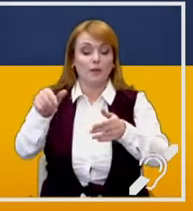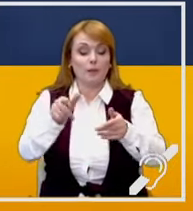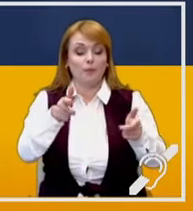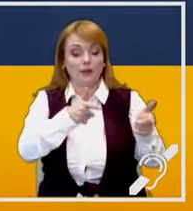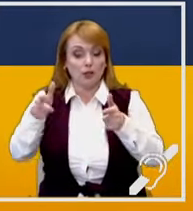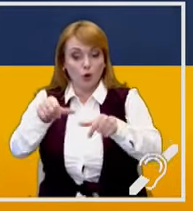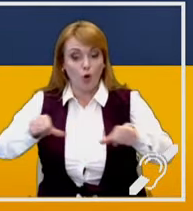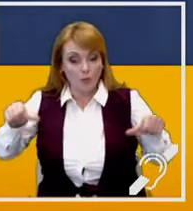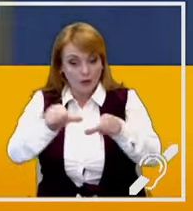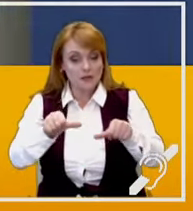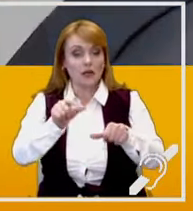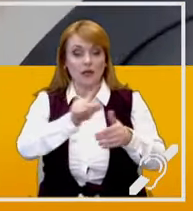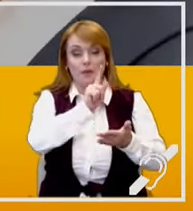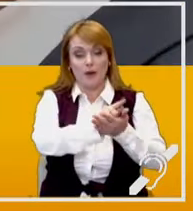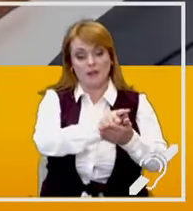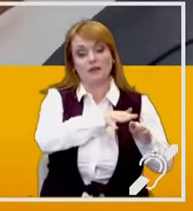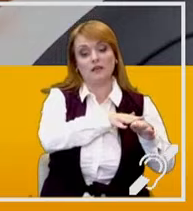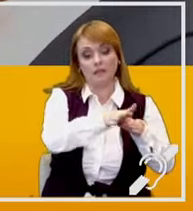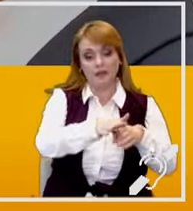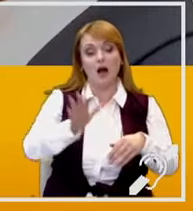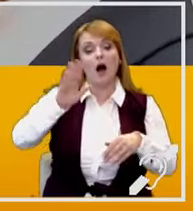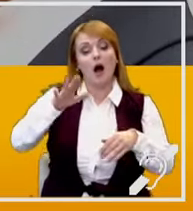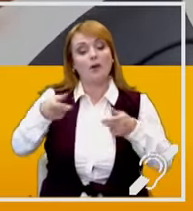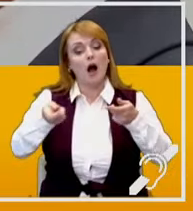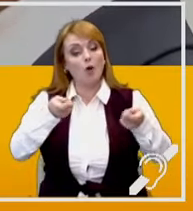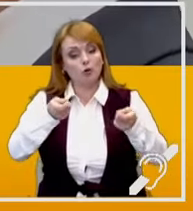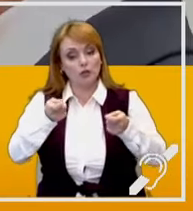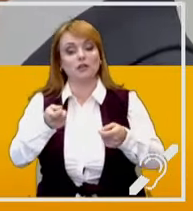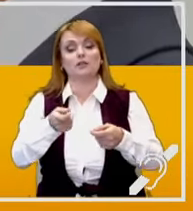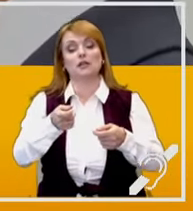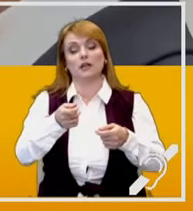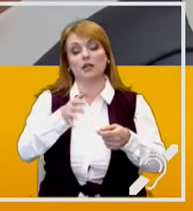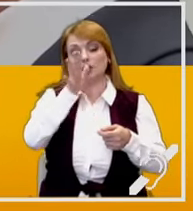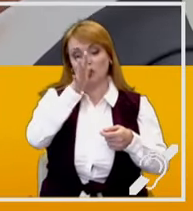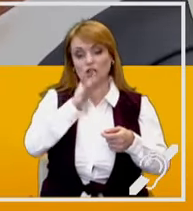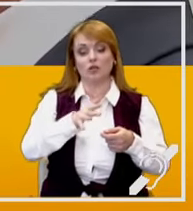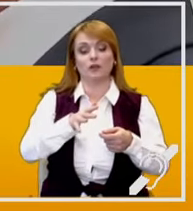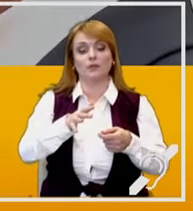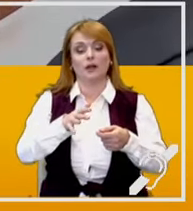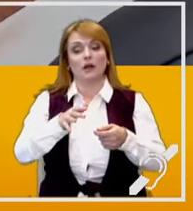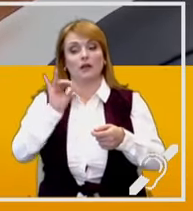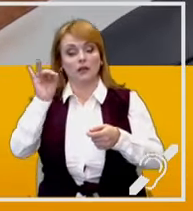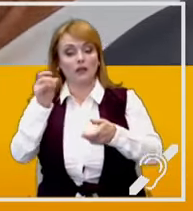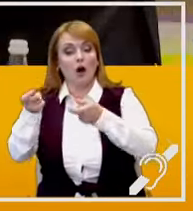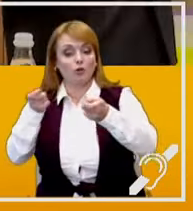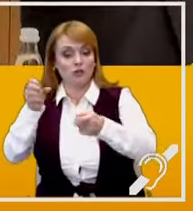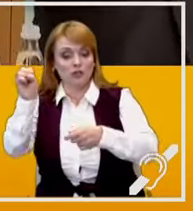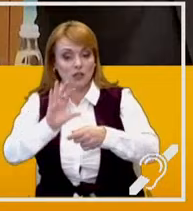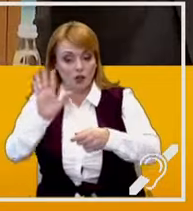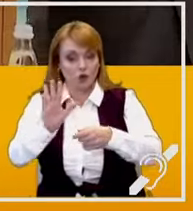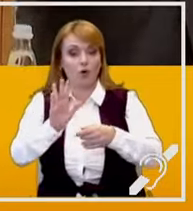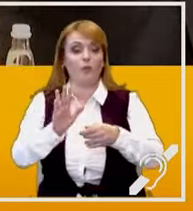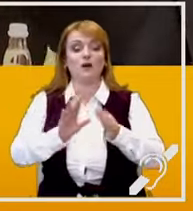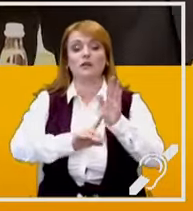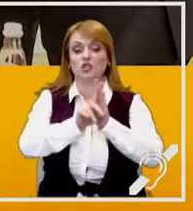Apoi experții din ministerele de la Chișinău pe de o parte și angajații din directoratele europene de cealaltă parte vor negocia la